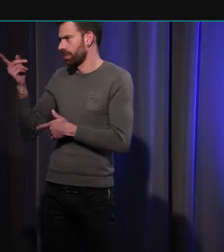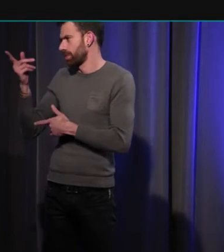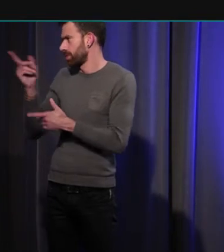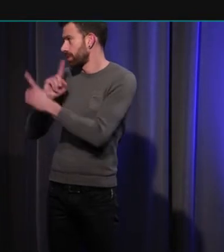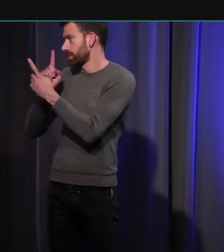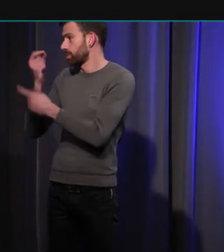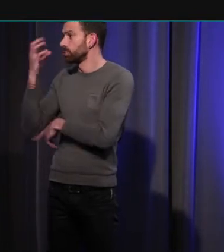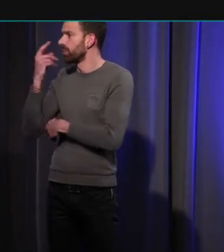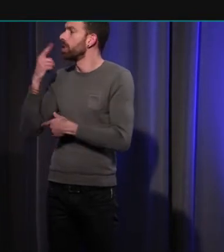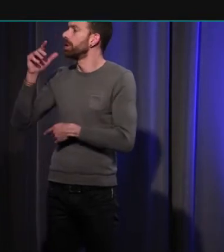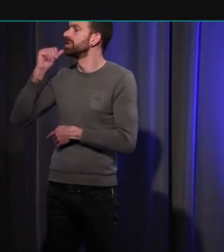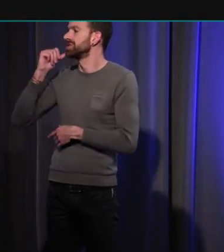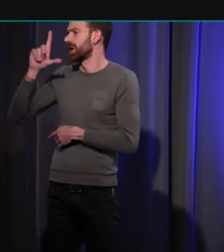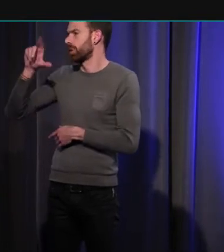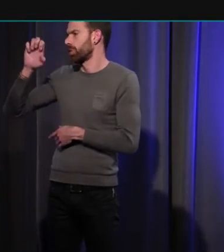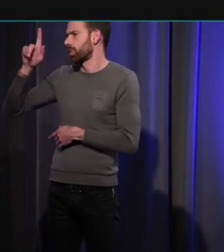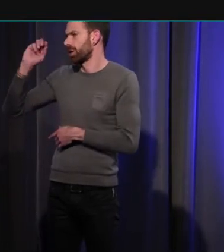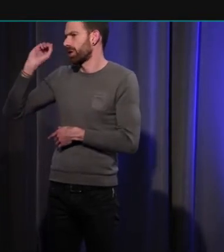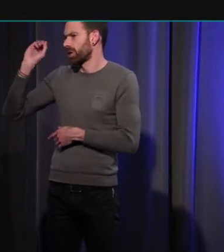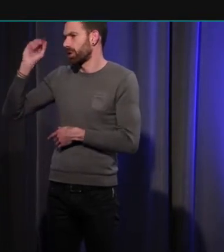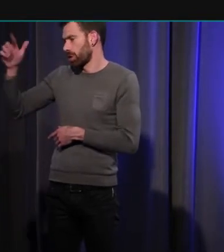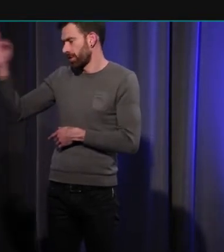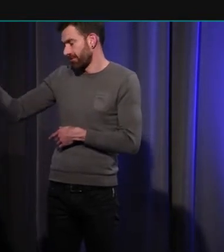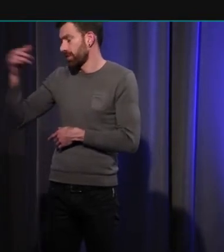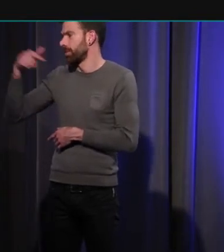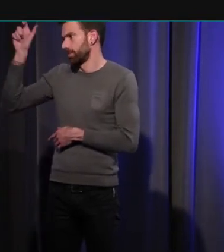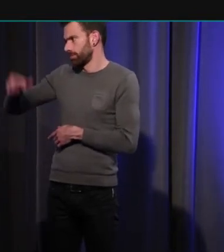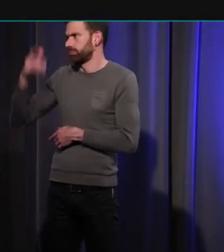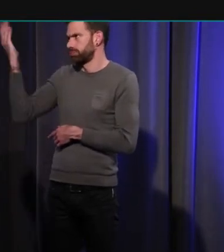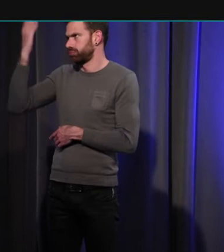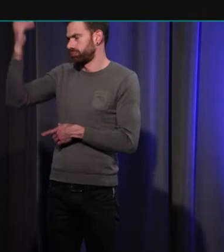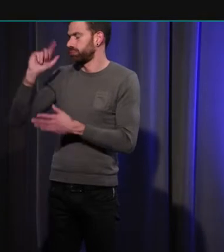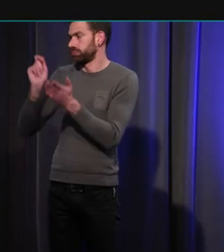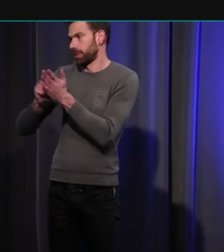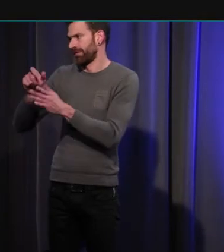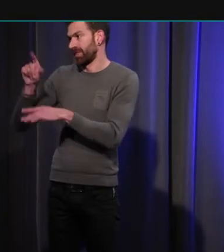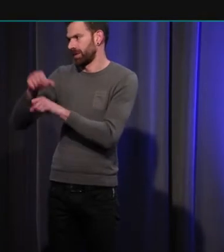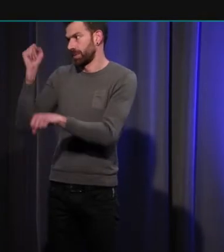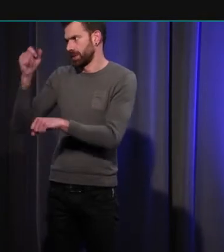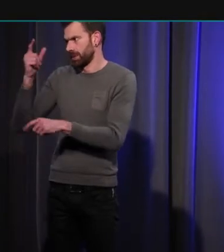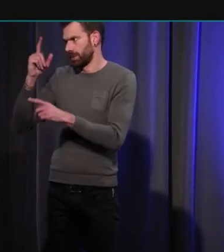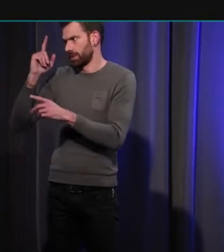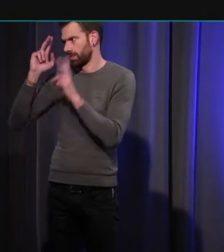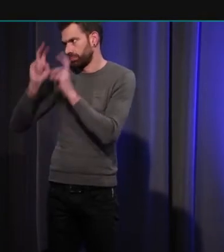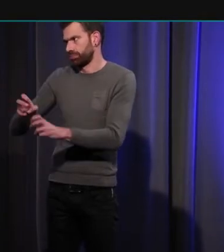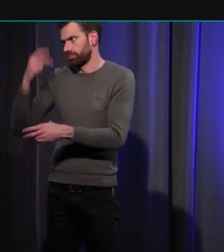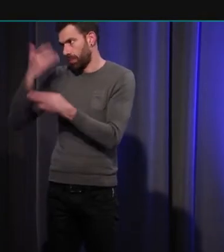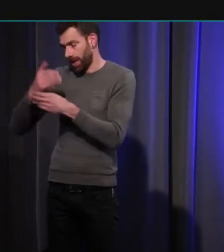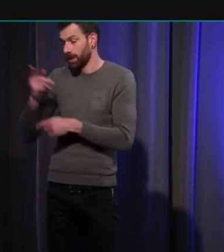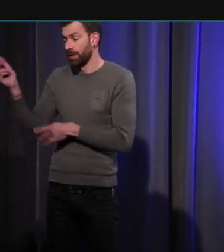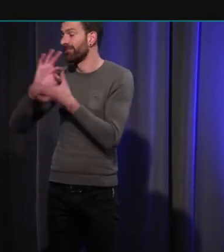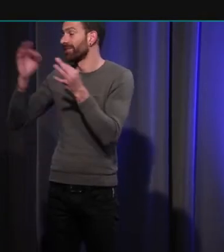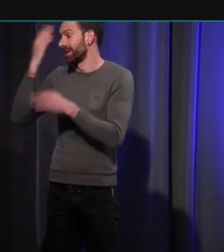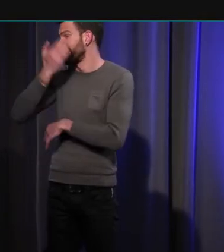le goff c'est avec georges duby le plus grande mais des pistes français du xxème siècle et bien le goff à une formule célèbre